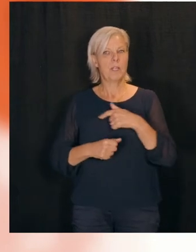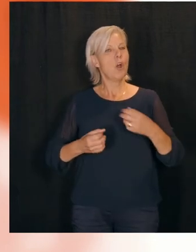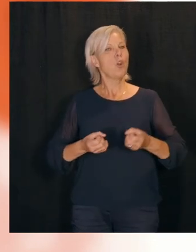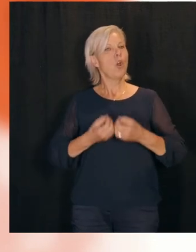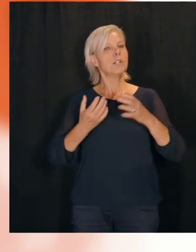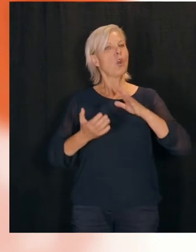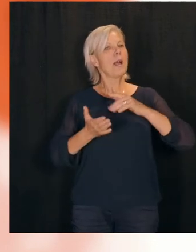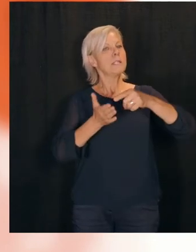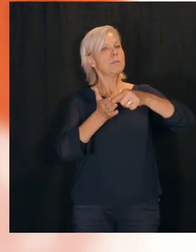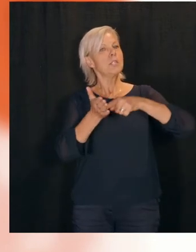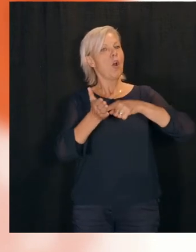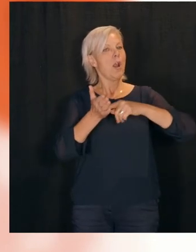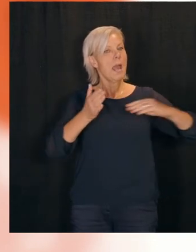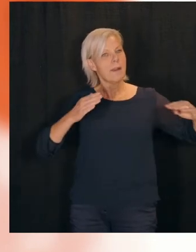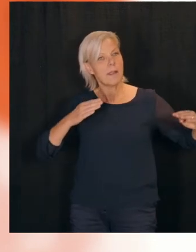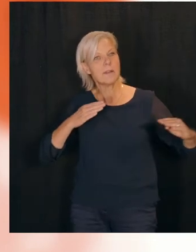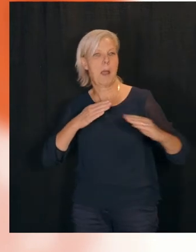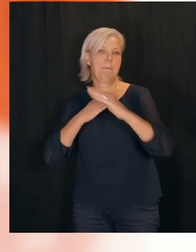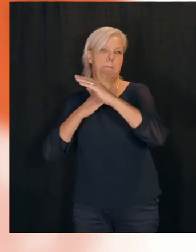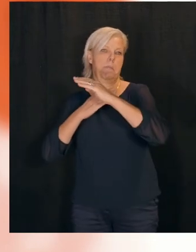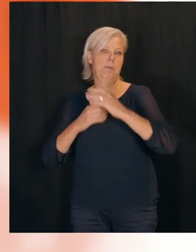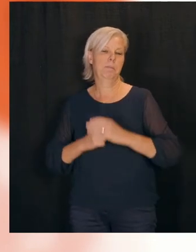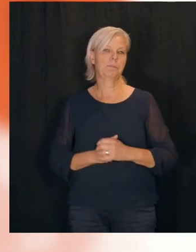särskilda fallet med rampen längs med väggen.